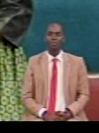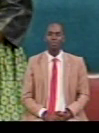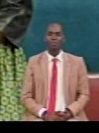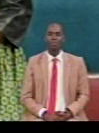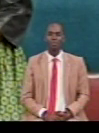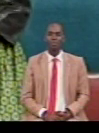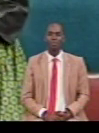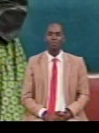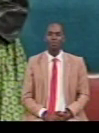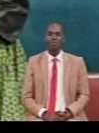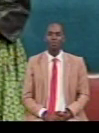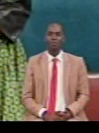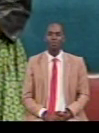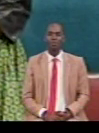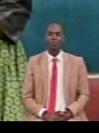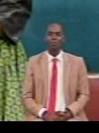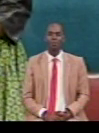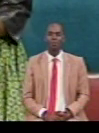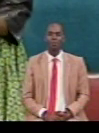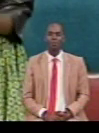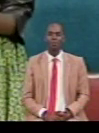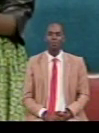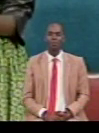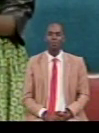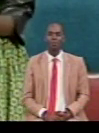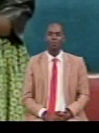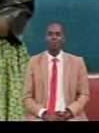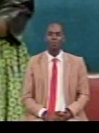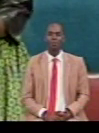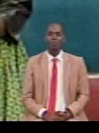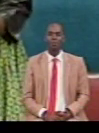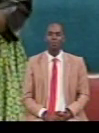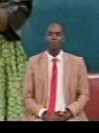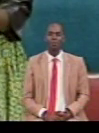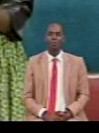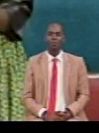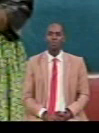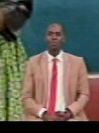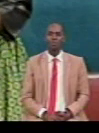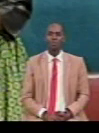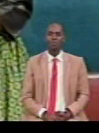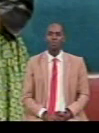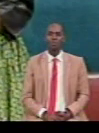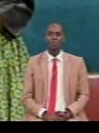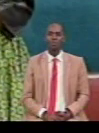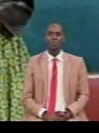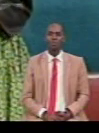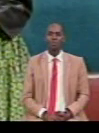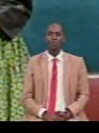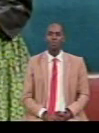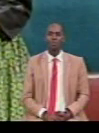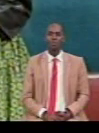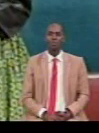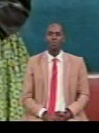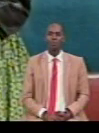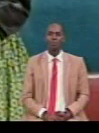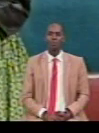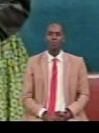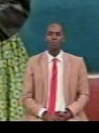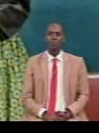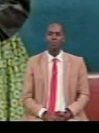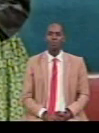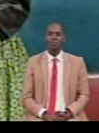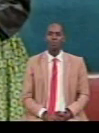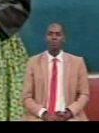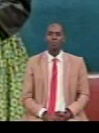shile luala nshashuno kutuna luala shani. Shakwete ya makanshale enda wale nyafye. Ede nomba ilo bampu